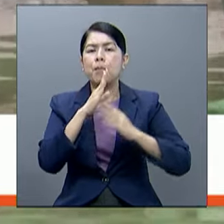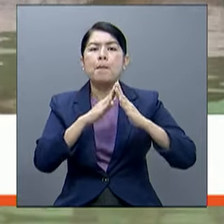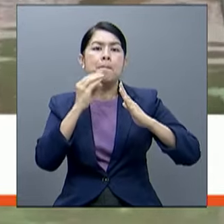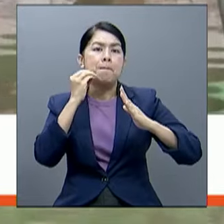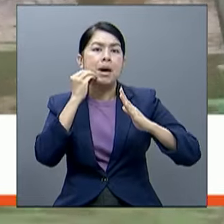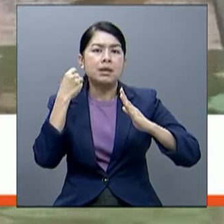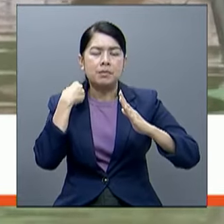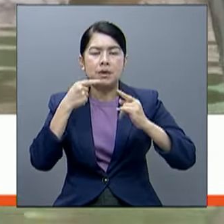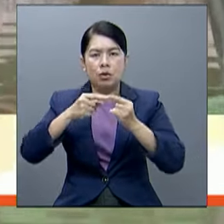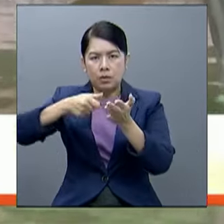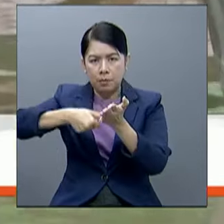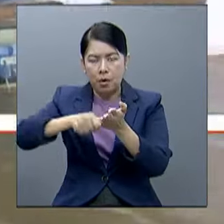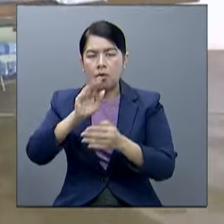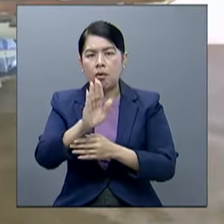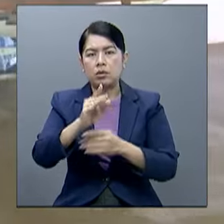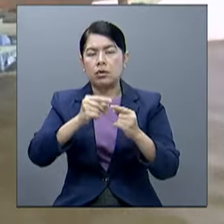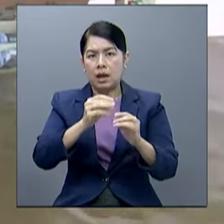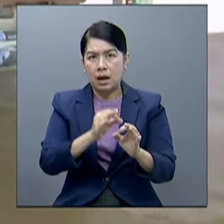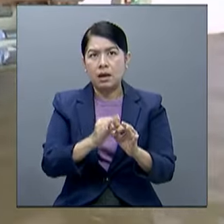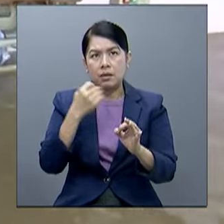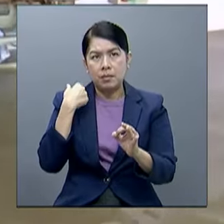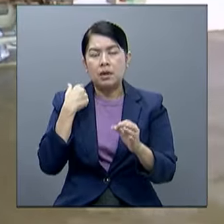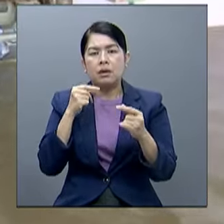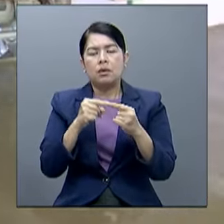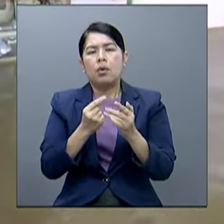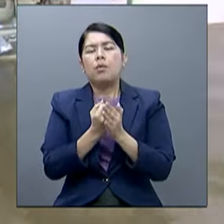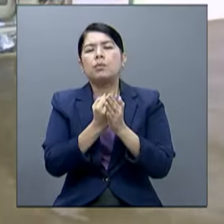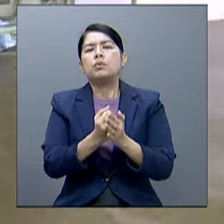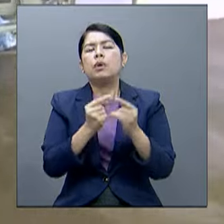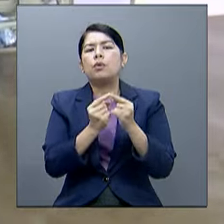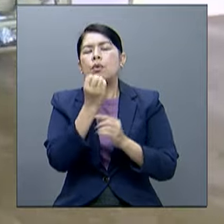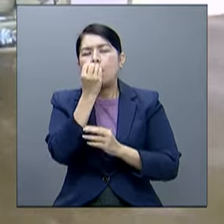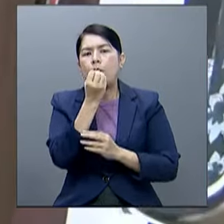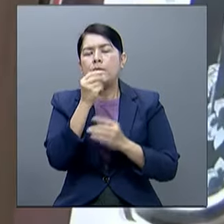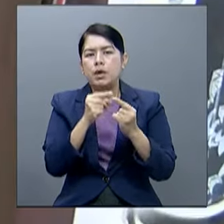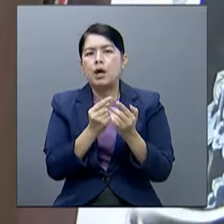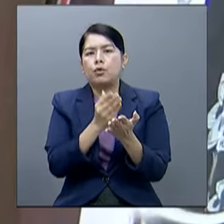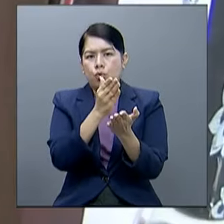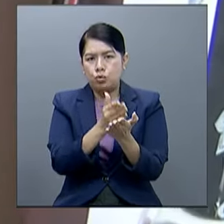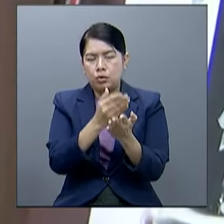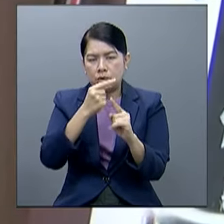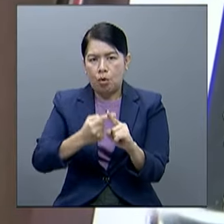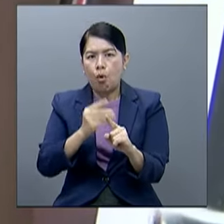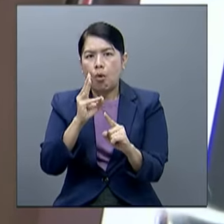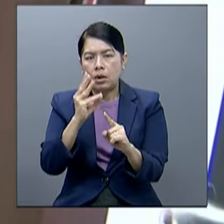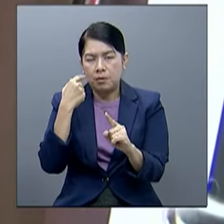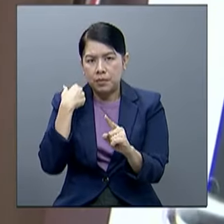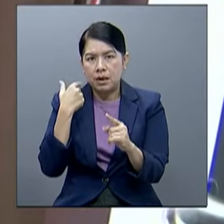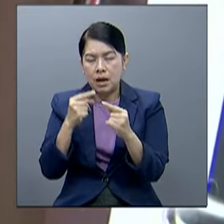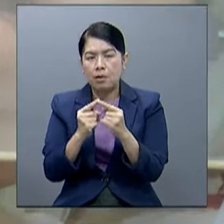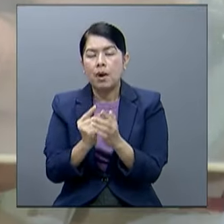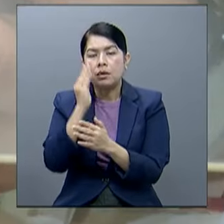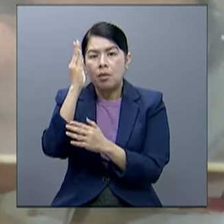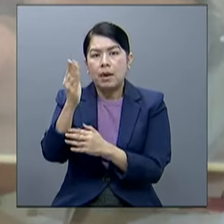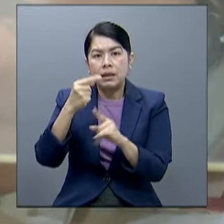หนี้ตั้งแต่เรื่องของการงดเก็บดอกเบี้ยเป็นเวลา 6เดือนเดือนที่ 7-18คิดดอกเบี้ย 1%